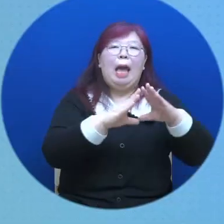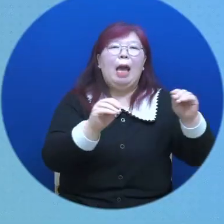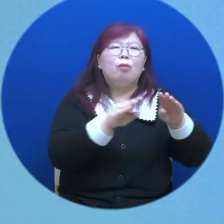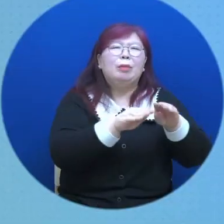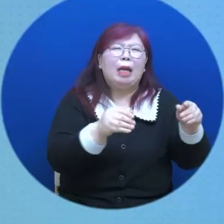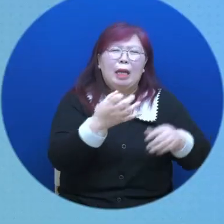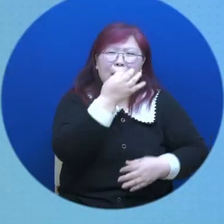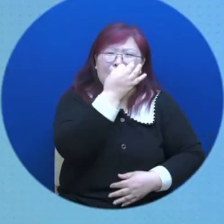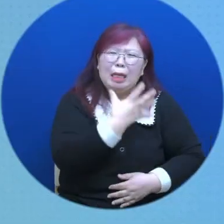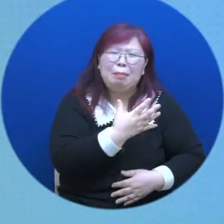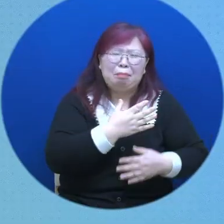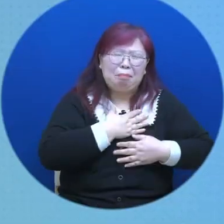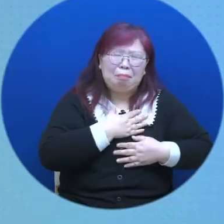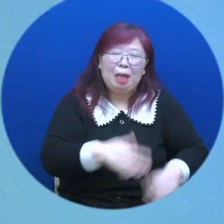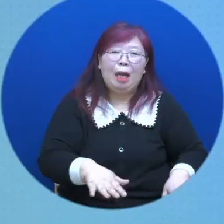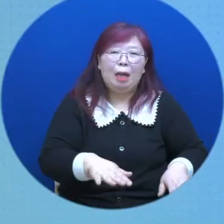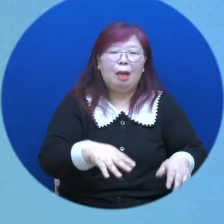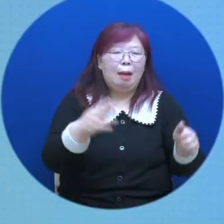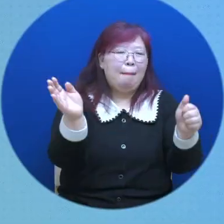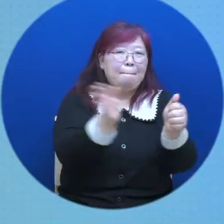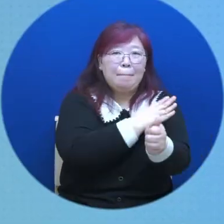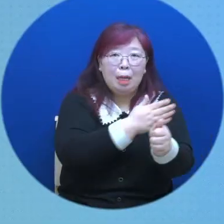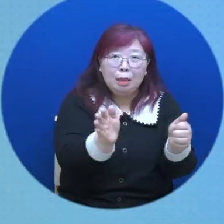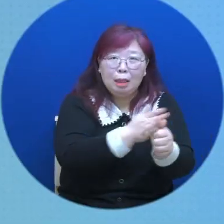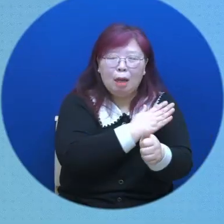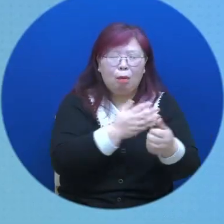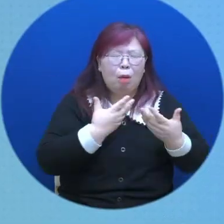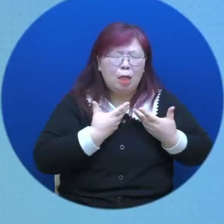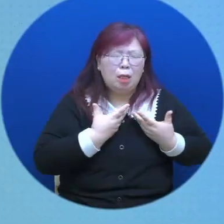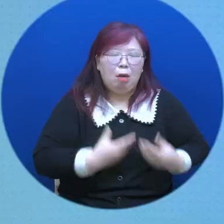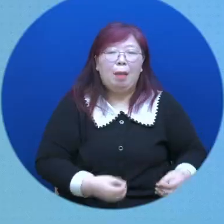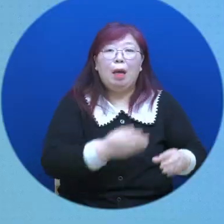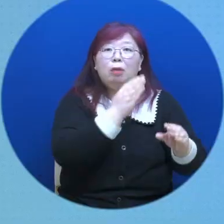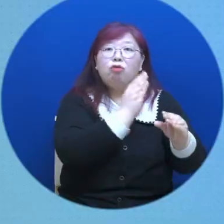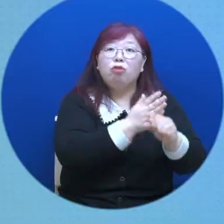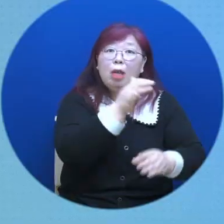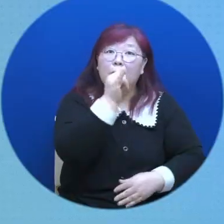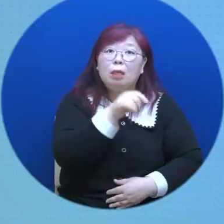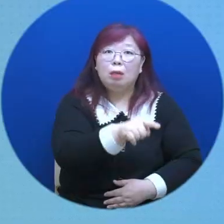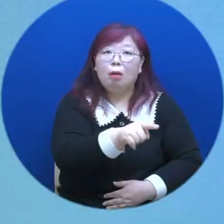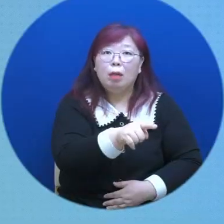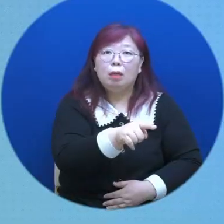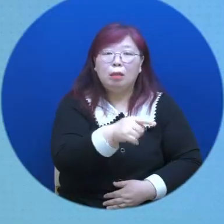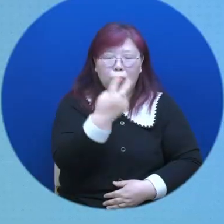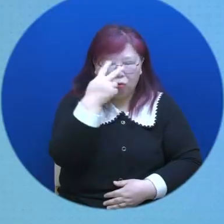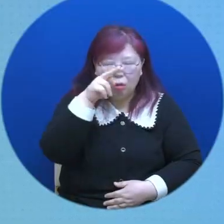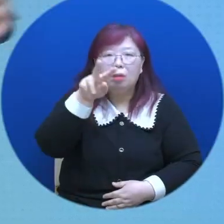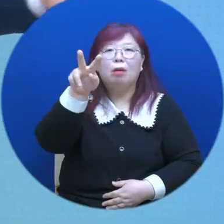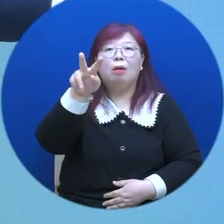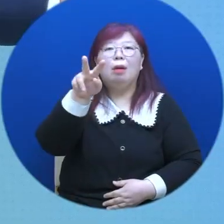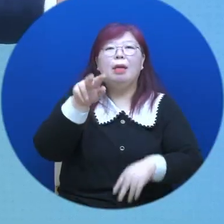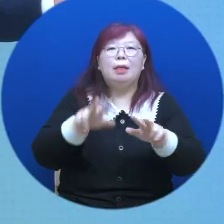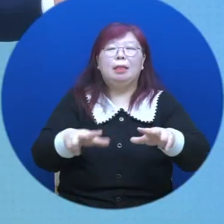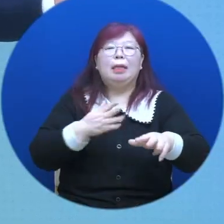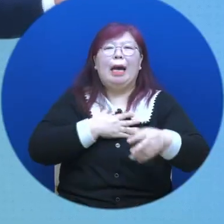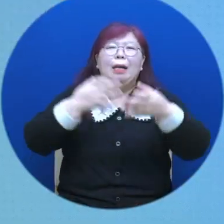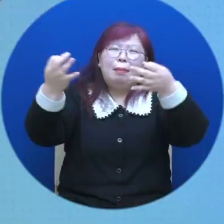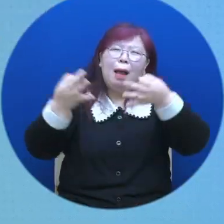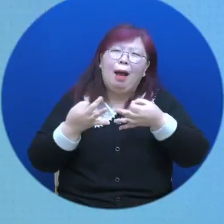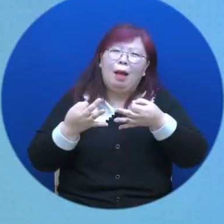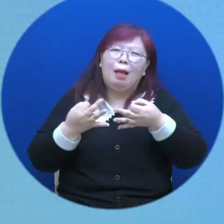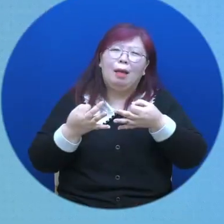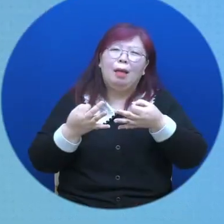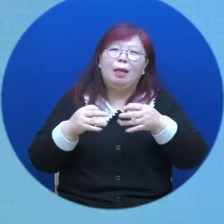힘없이 나약하게 매질당하며 절망하는 가운데 있는 너희들 눈을 들어 그리고 나를 봐.